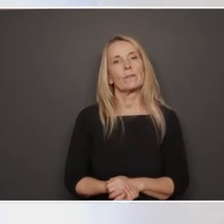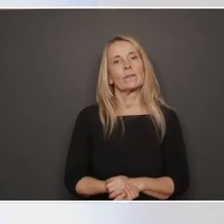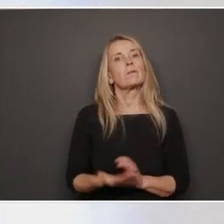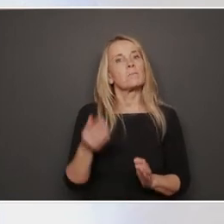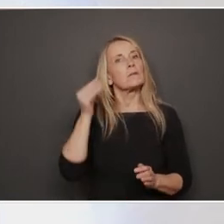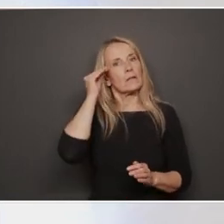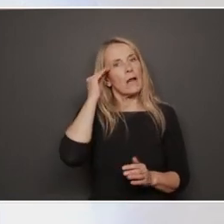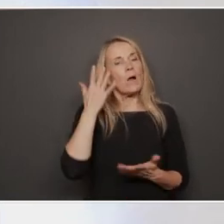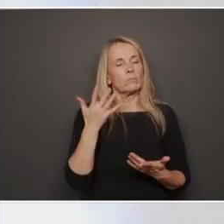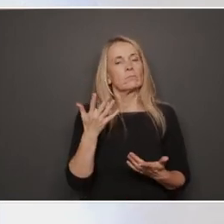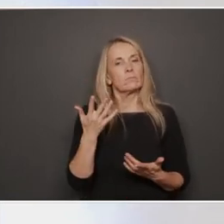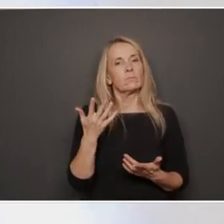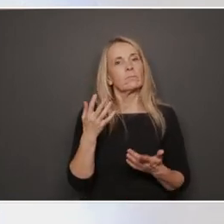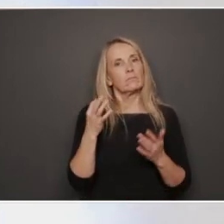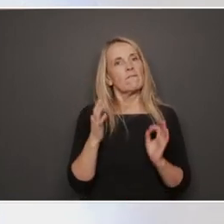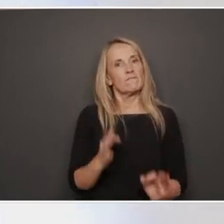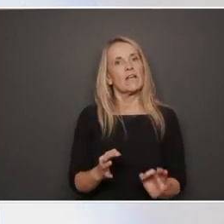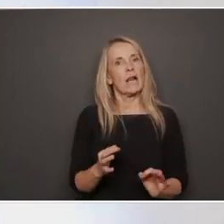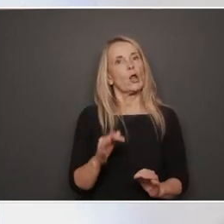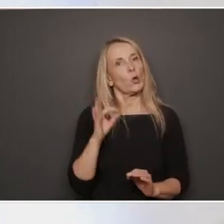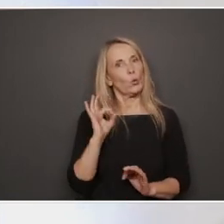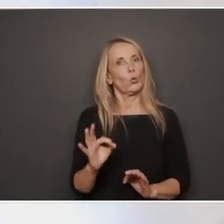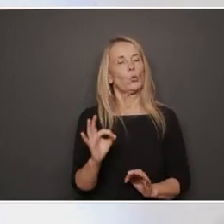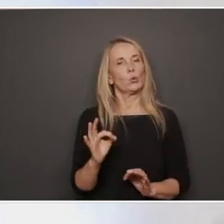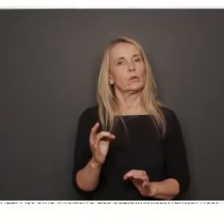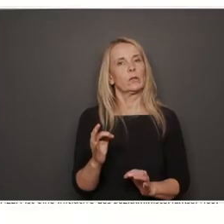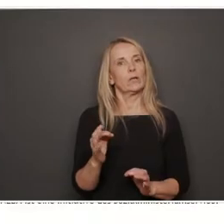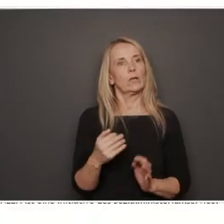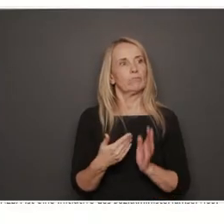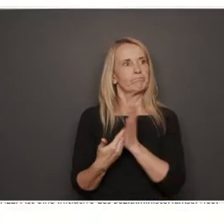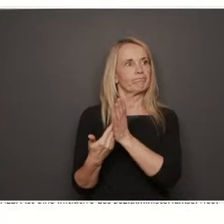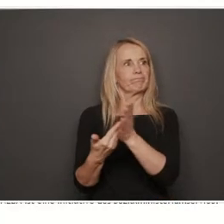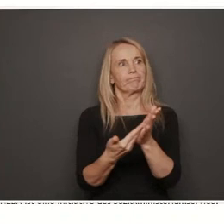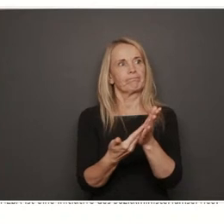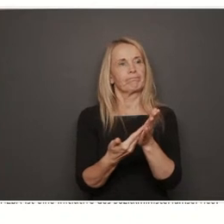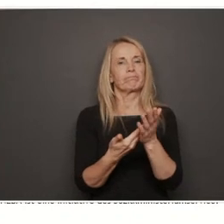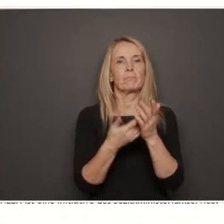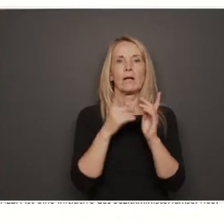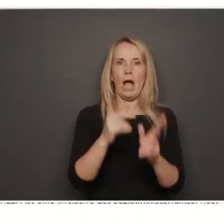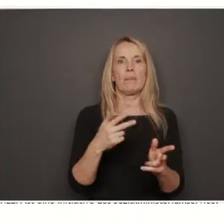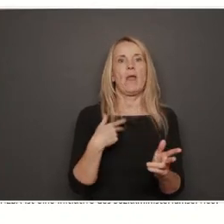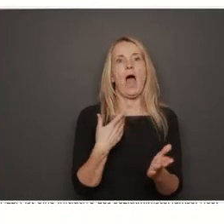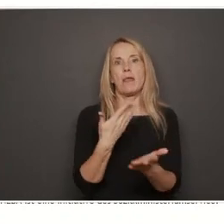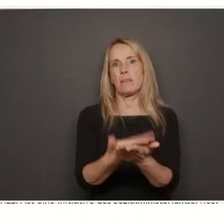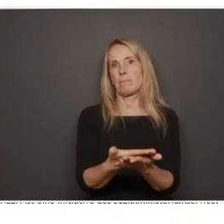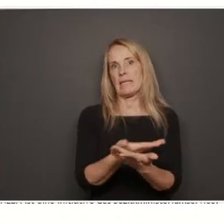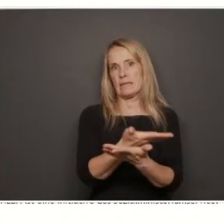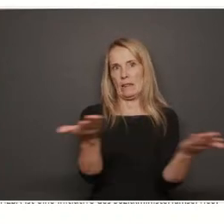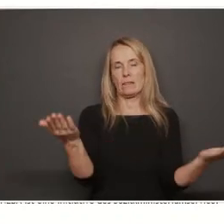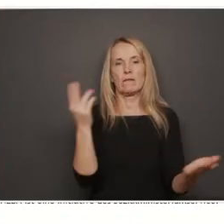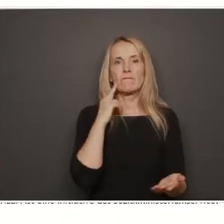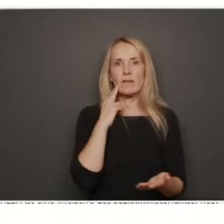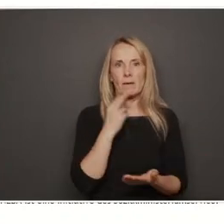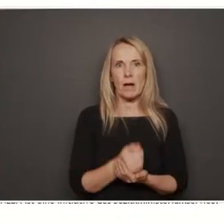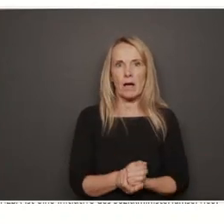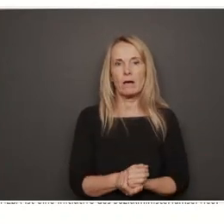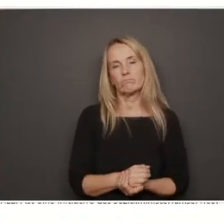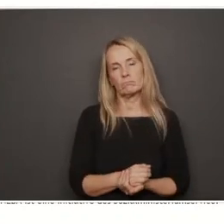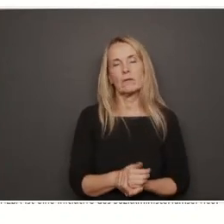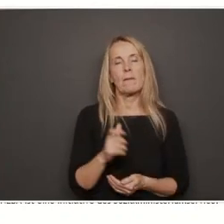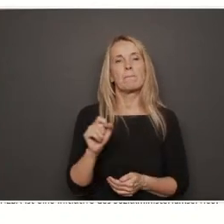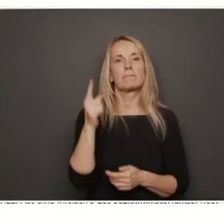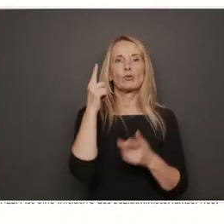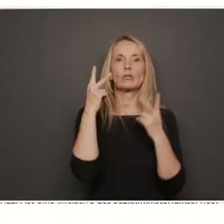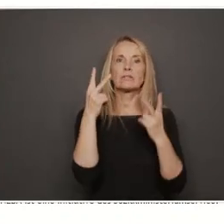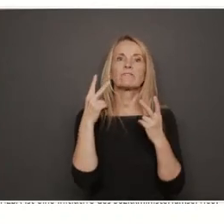glaube, das ist wirklich ein gutes Produkt, das wir Ihnen als Betrieb anbieten können. Und deshalb ist uns ganz besonders